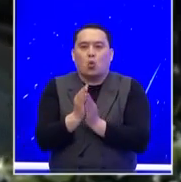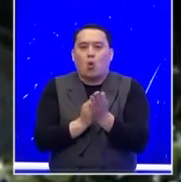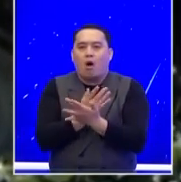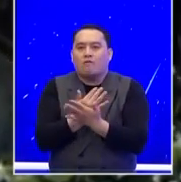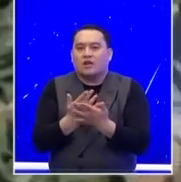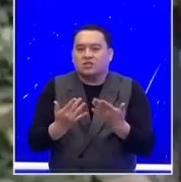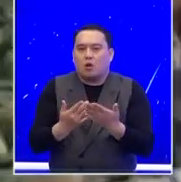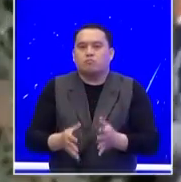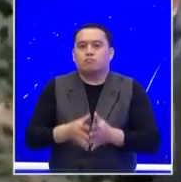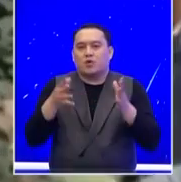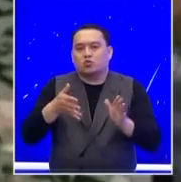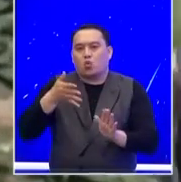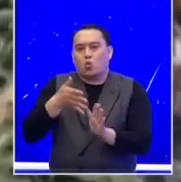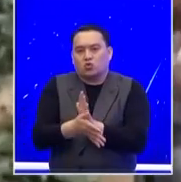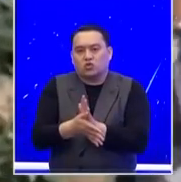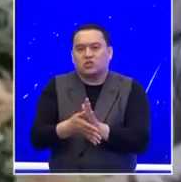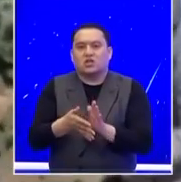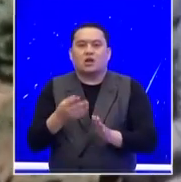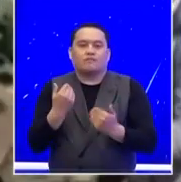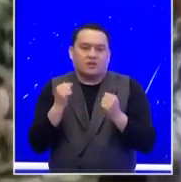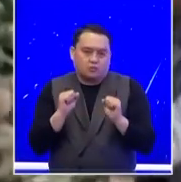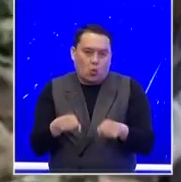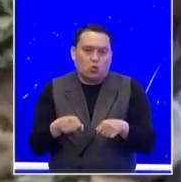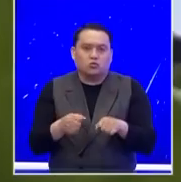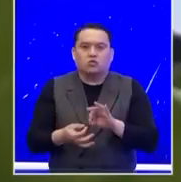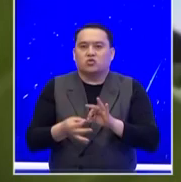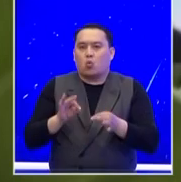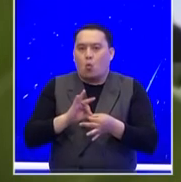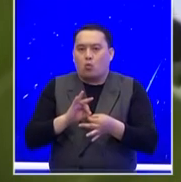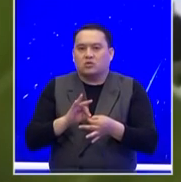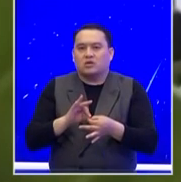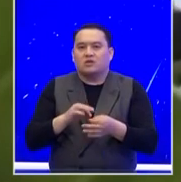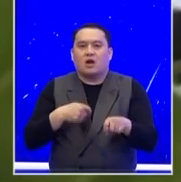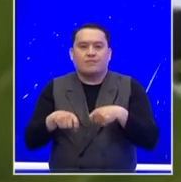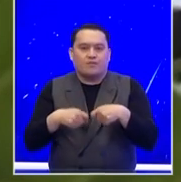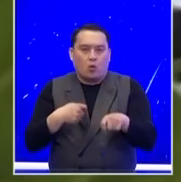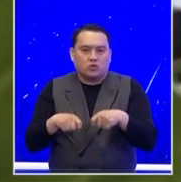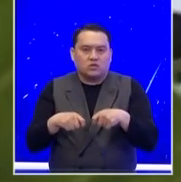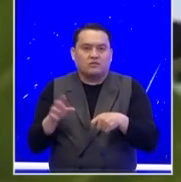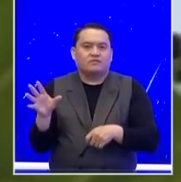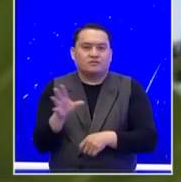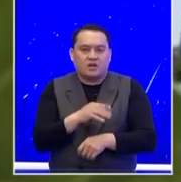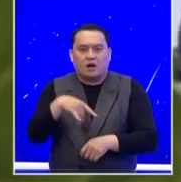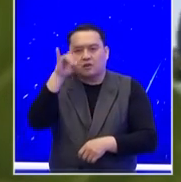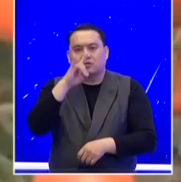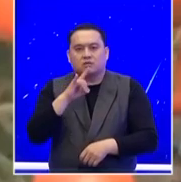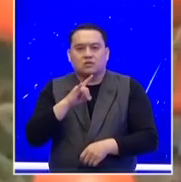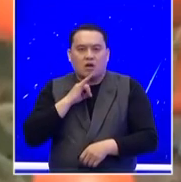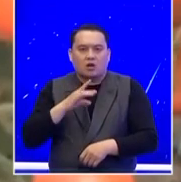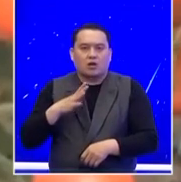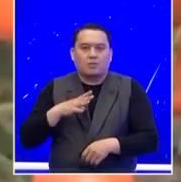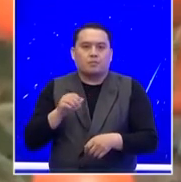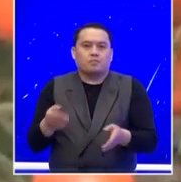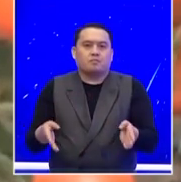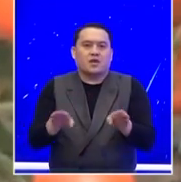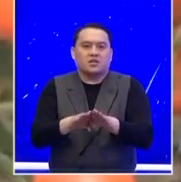могут привести к большим потерям, говорят земледельцы. Осложнилась ситуация и на внутреннем рынке. Почти по всей стране перестали